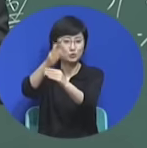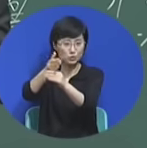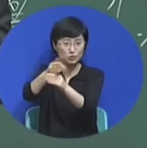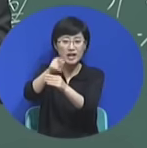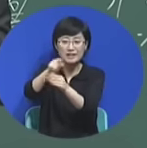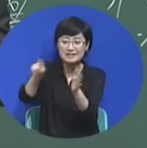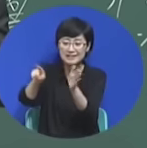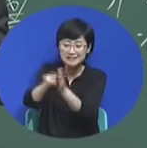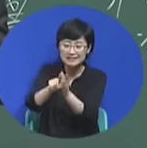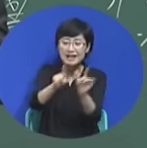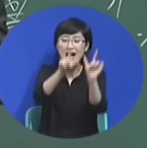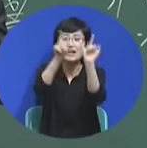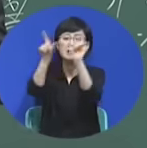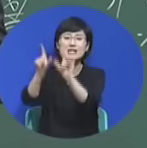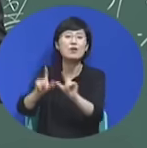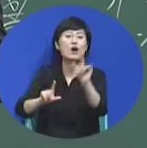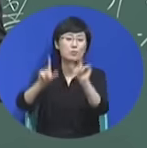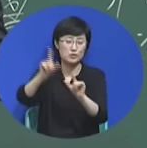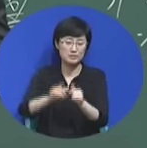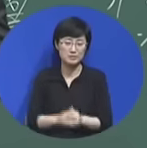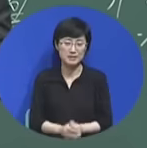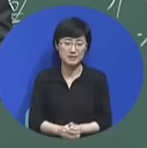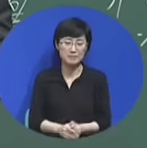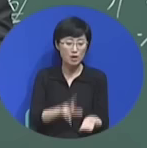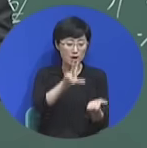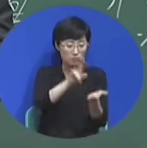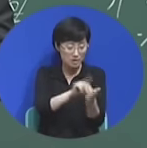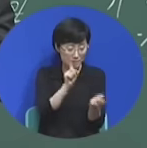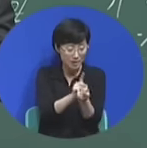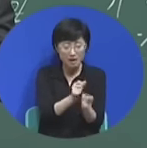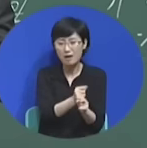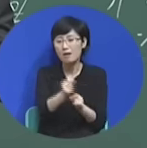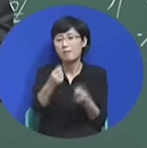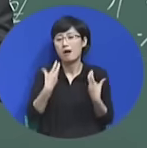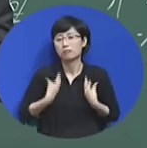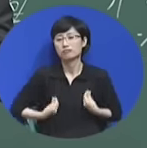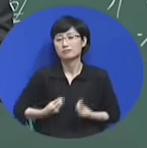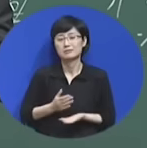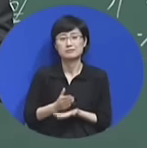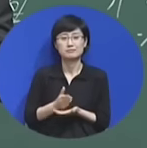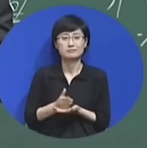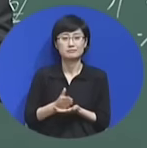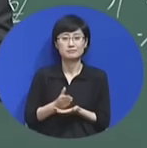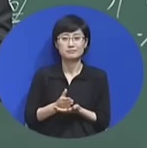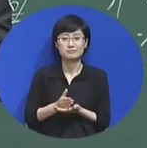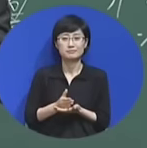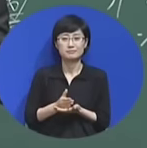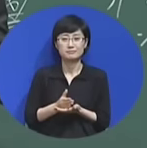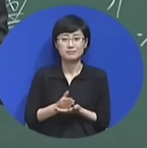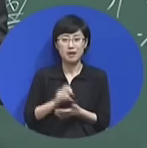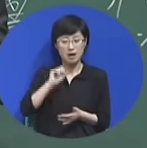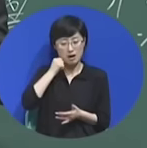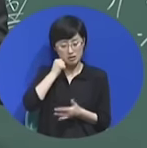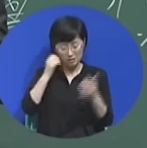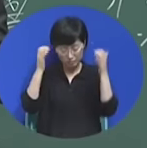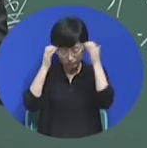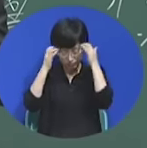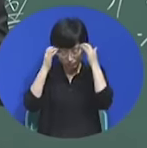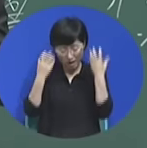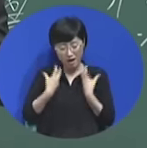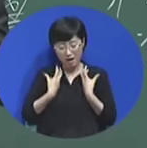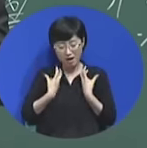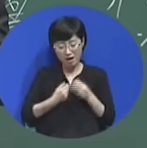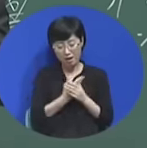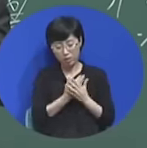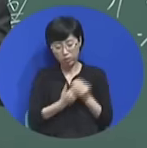우리의 신앙생활이에요. 这才是我们的信仰生活. 문제와도 낙심하지 마세요. 遇到问题也不要灰心. 예, 어려움이 와도 여러분 절망하지